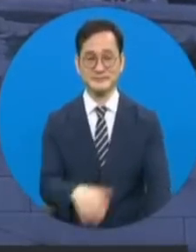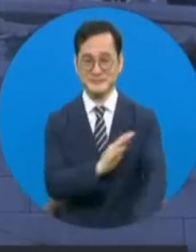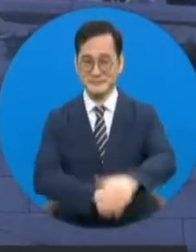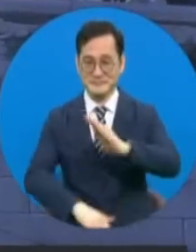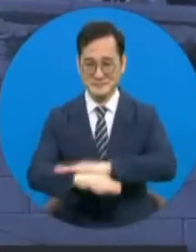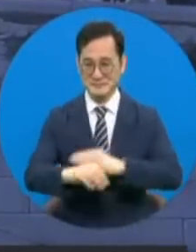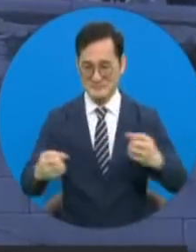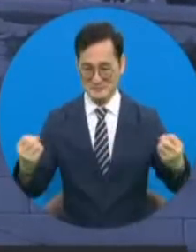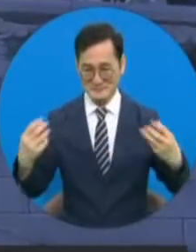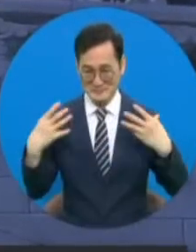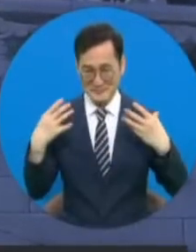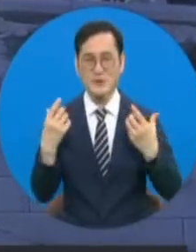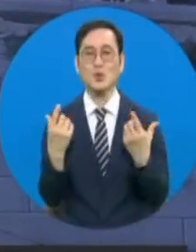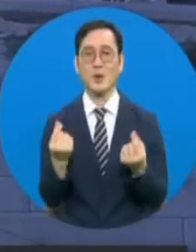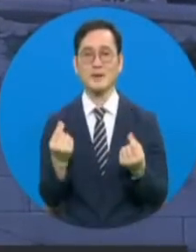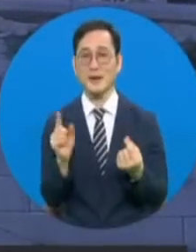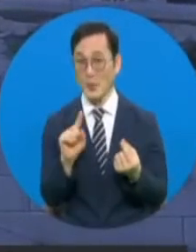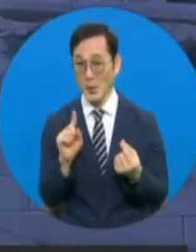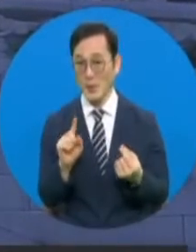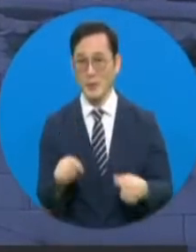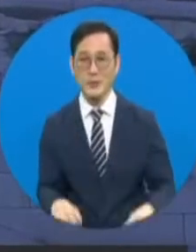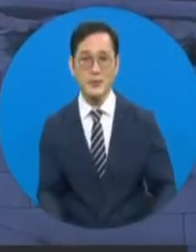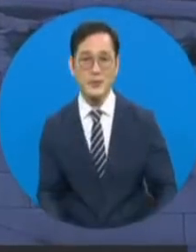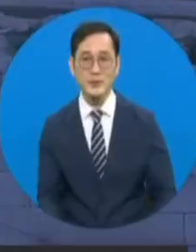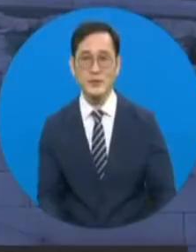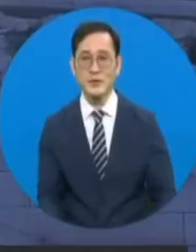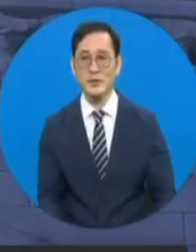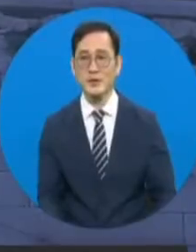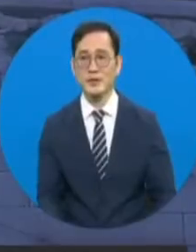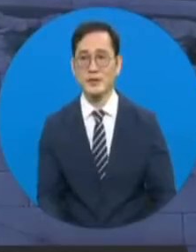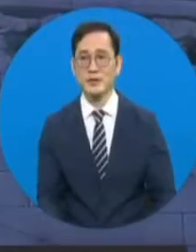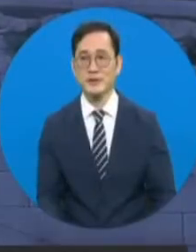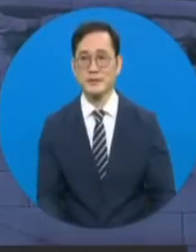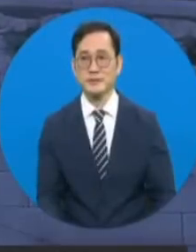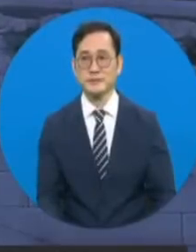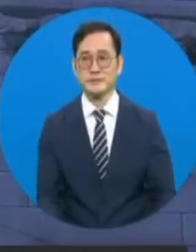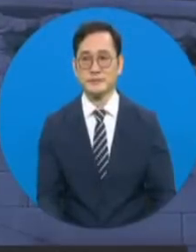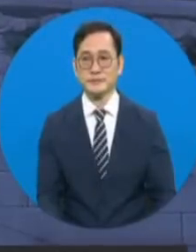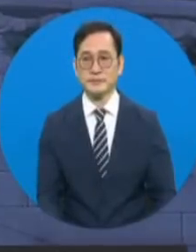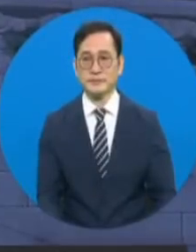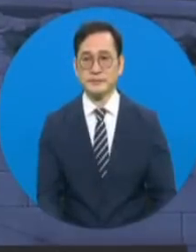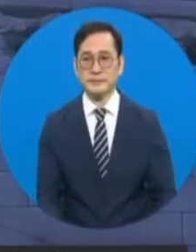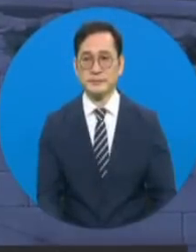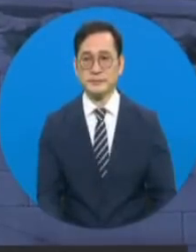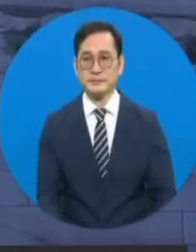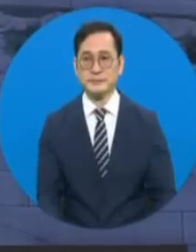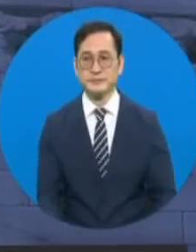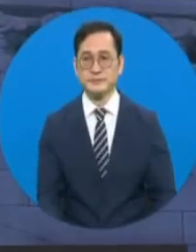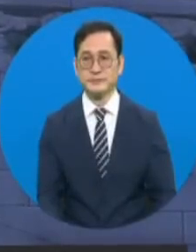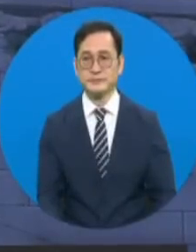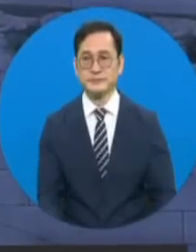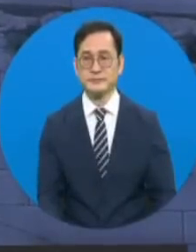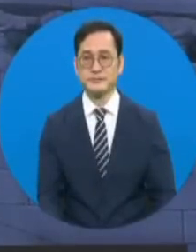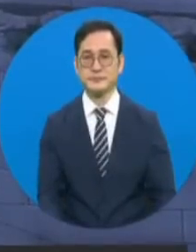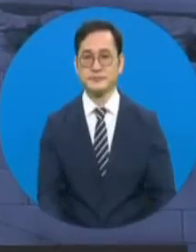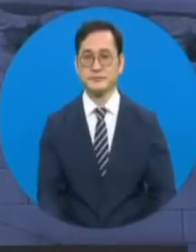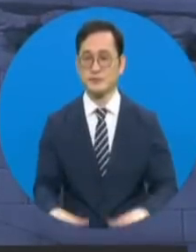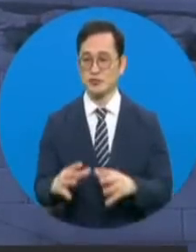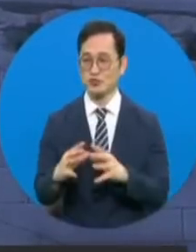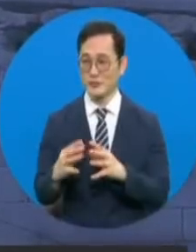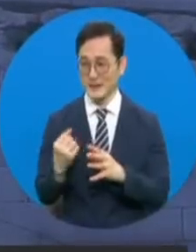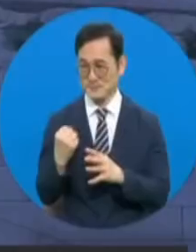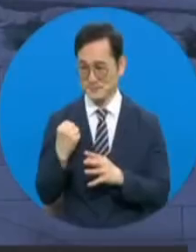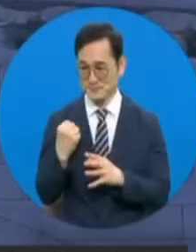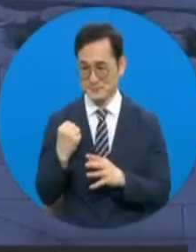주장이 동일한 주장입니다 제가 언론을 공부한 언론은 학자의 입장으로서 질문을 좀 드리자면 지금 여당에서